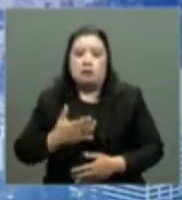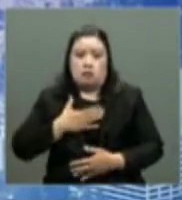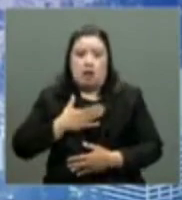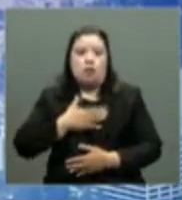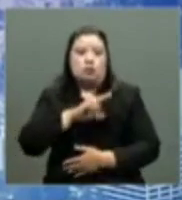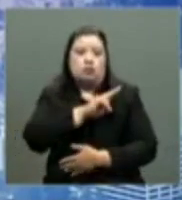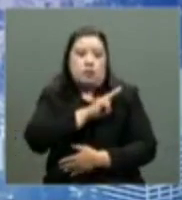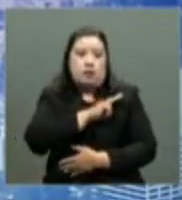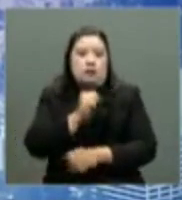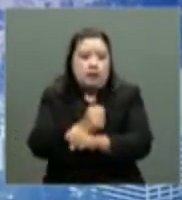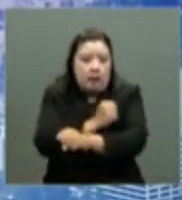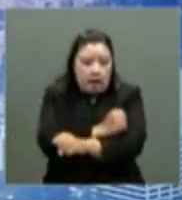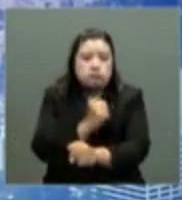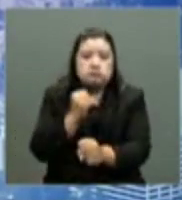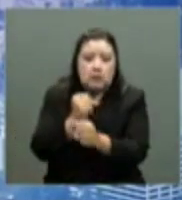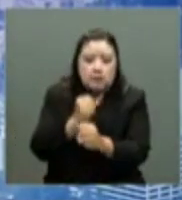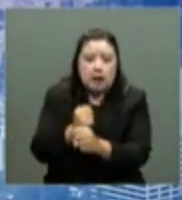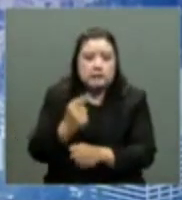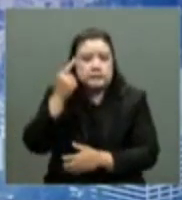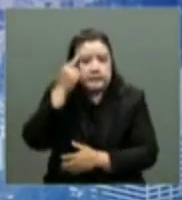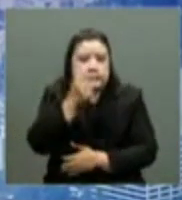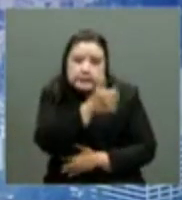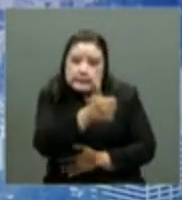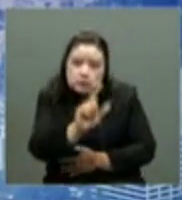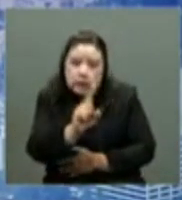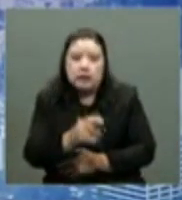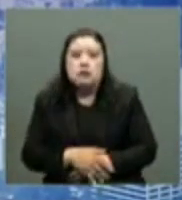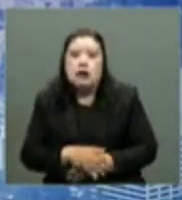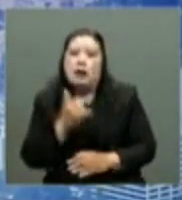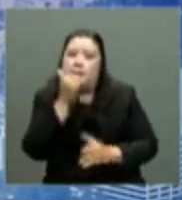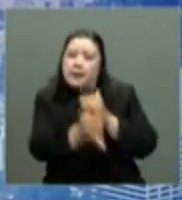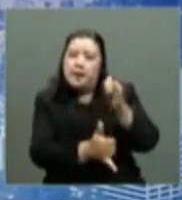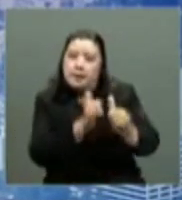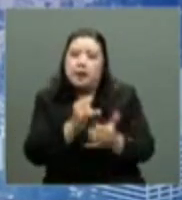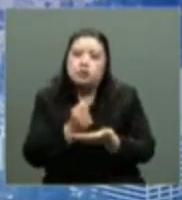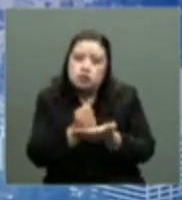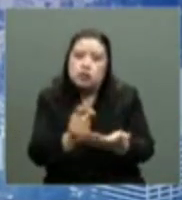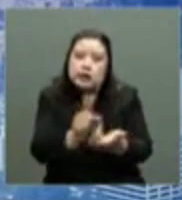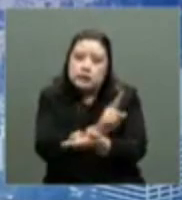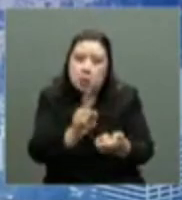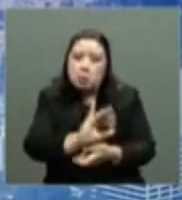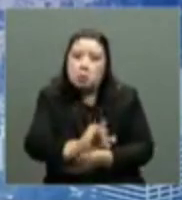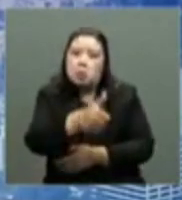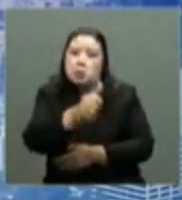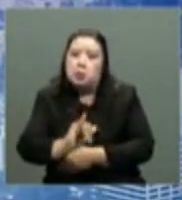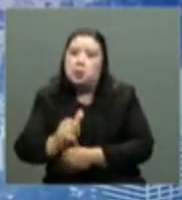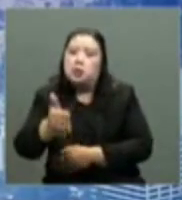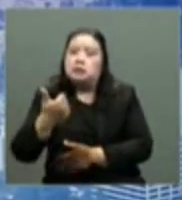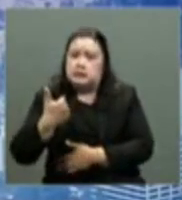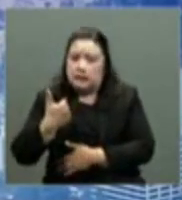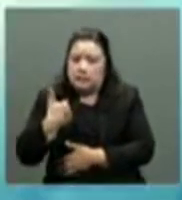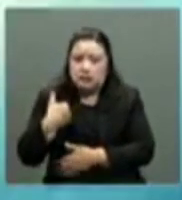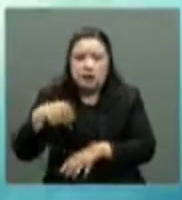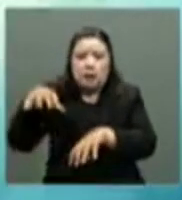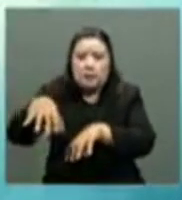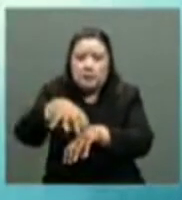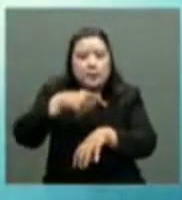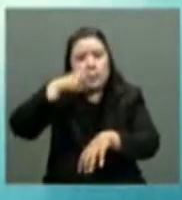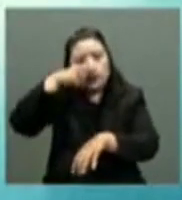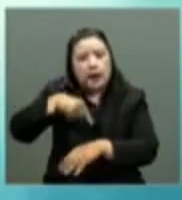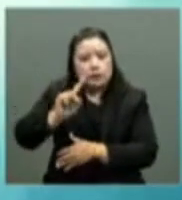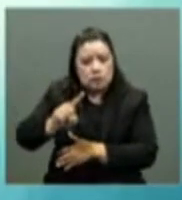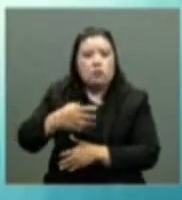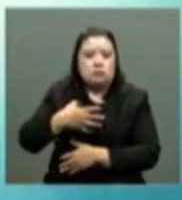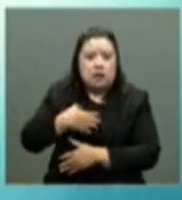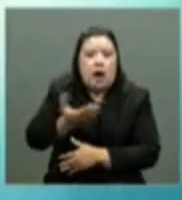นี่แหละครับออกไปช่วยกันทำสิ่งที่ดีๆในสังคมไทยเราซึ่งยังมีอีกพื้นที่อีกมากมายที่ต้